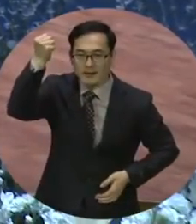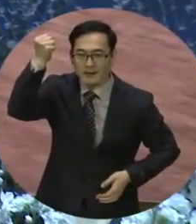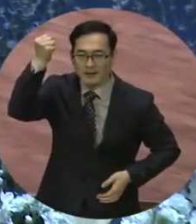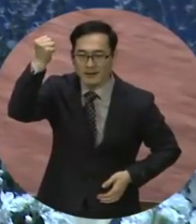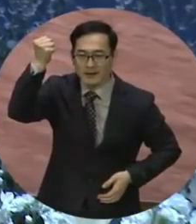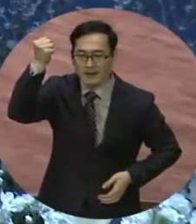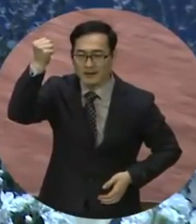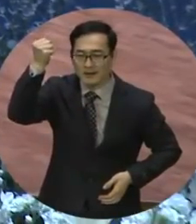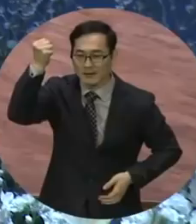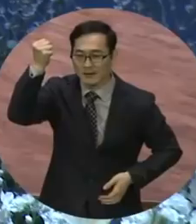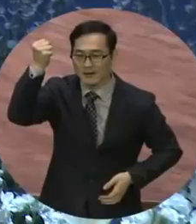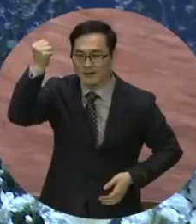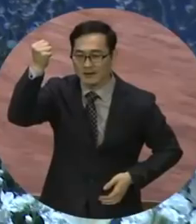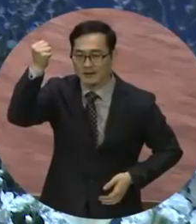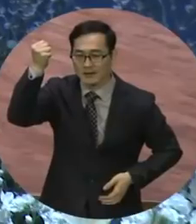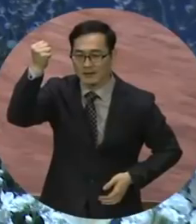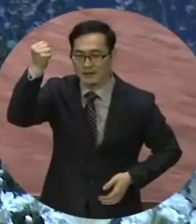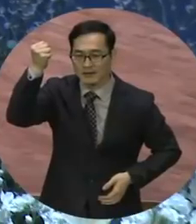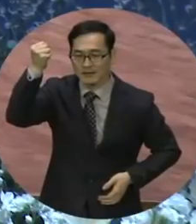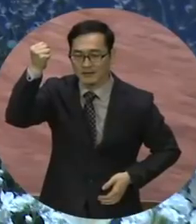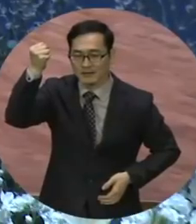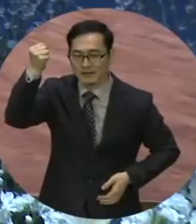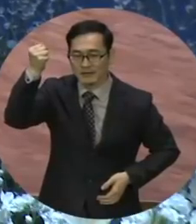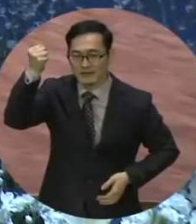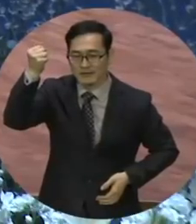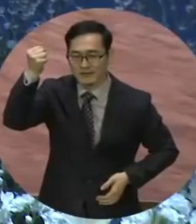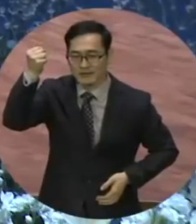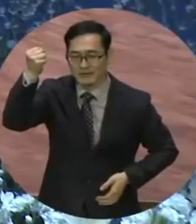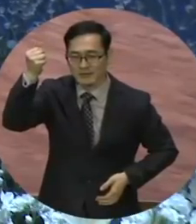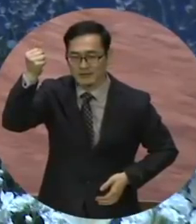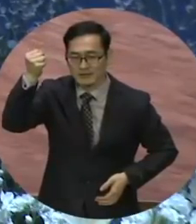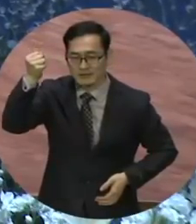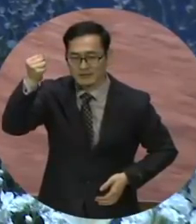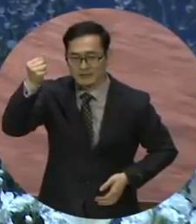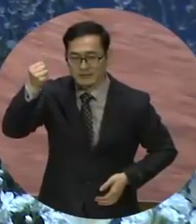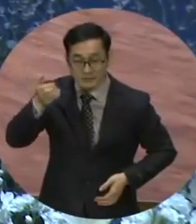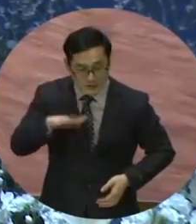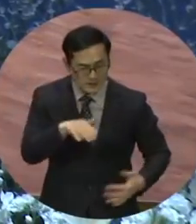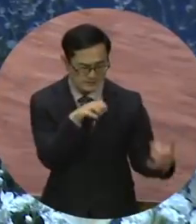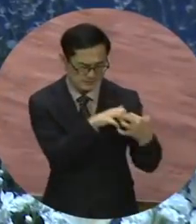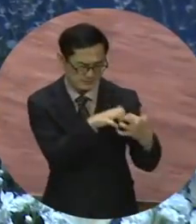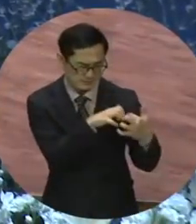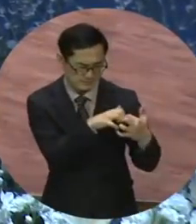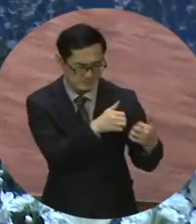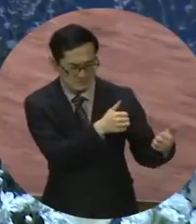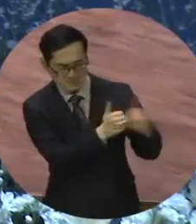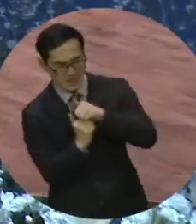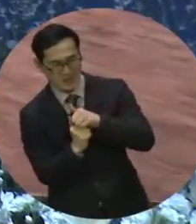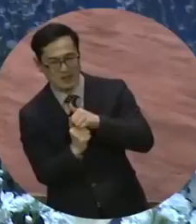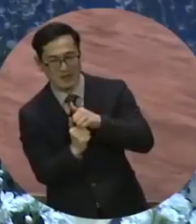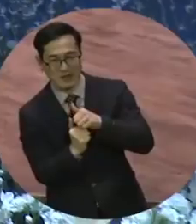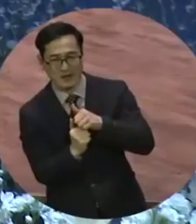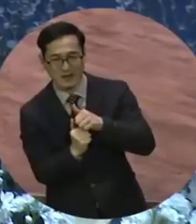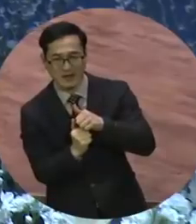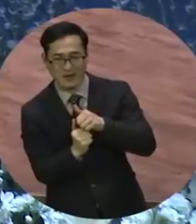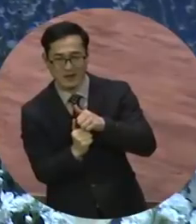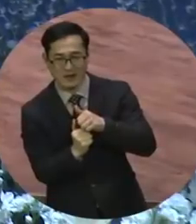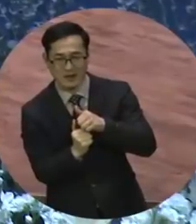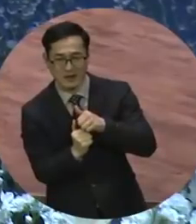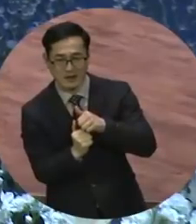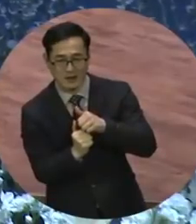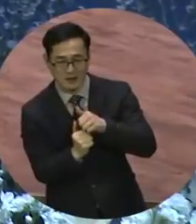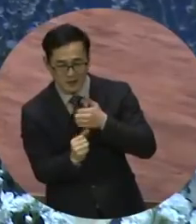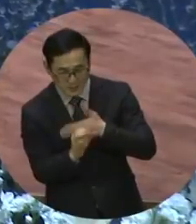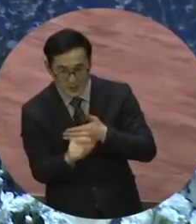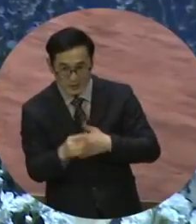때문에 그래서 이 자기의 임무를 다하지 않는 것은 최대의